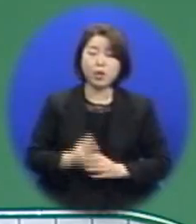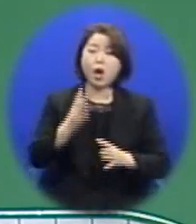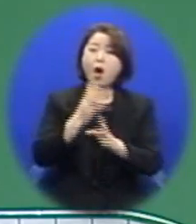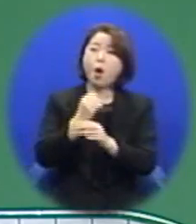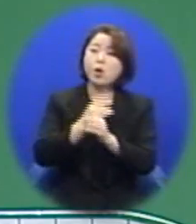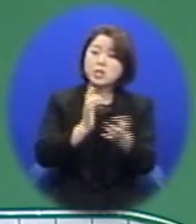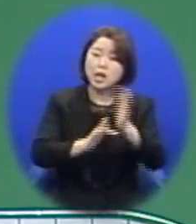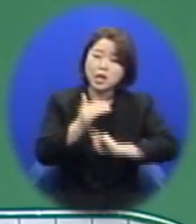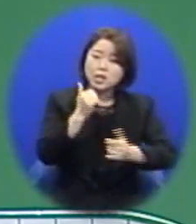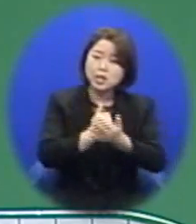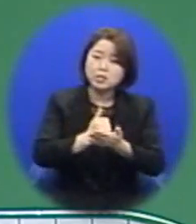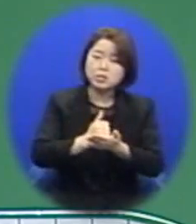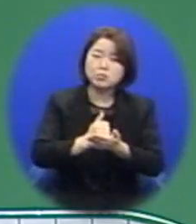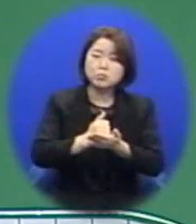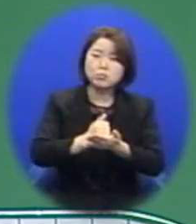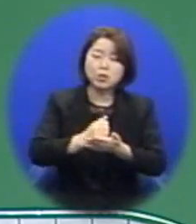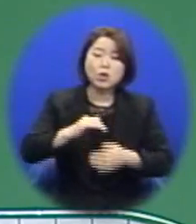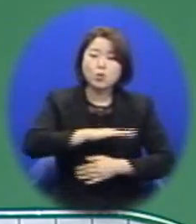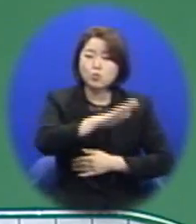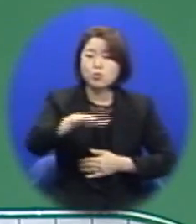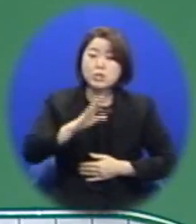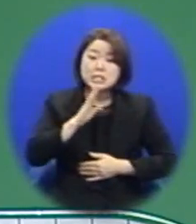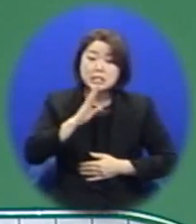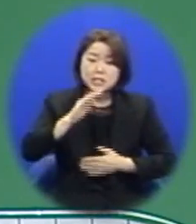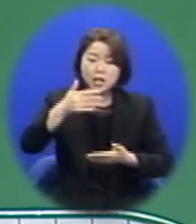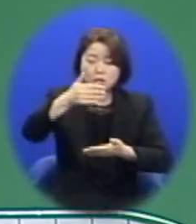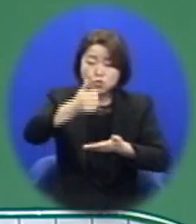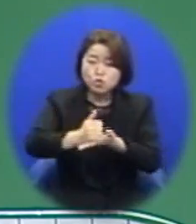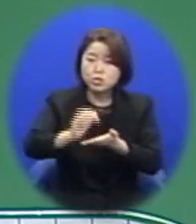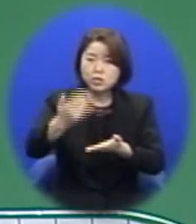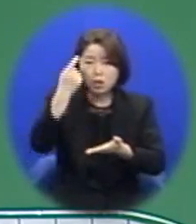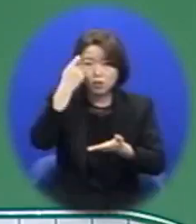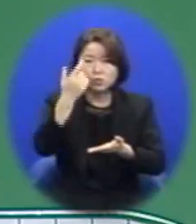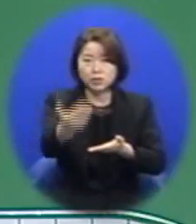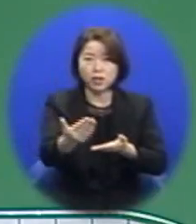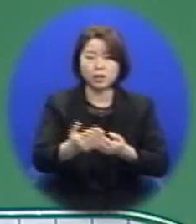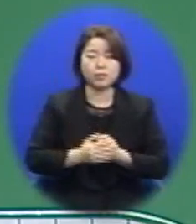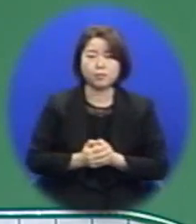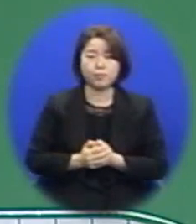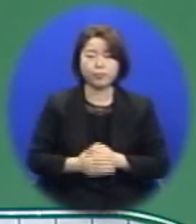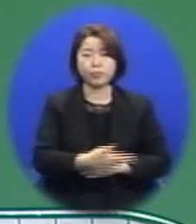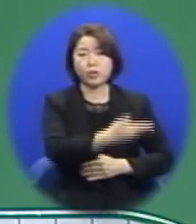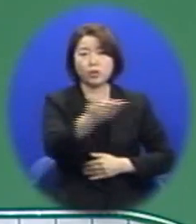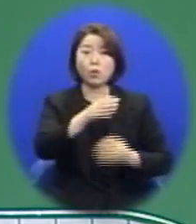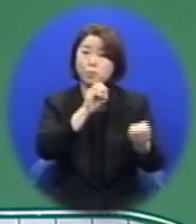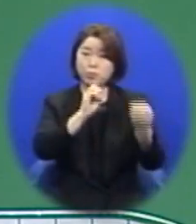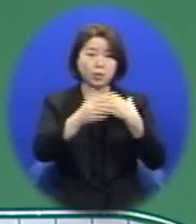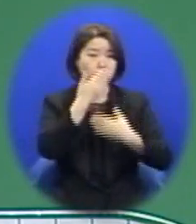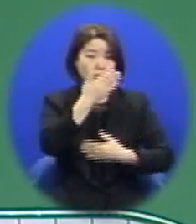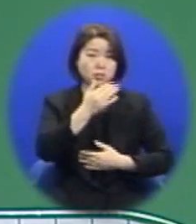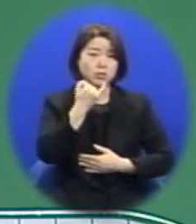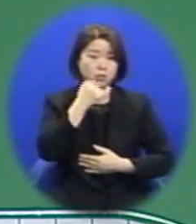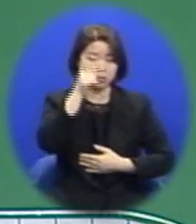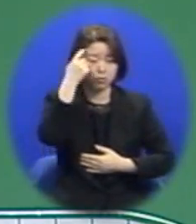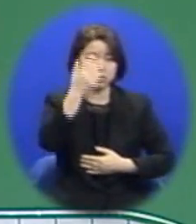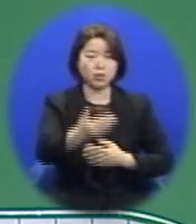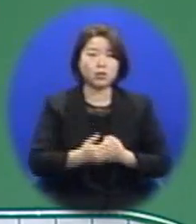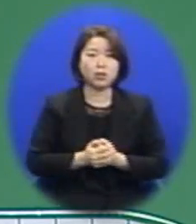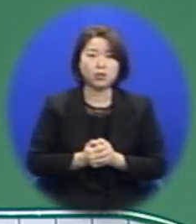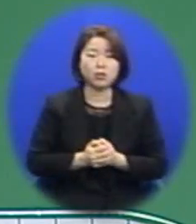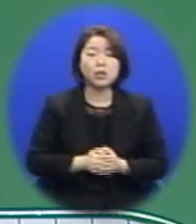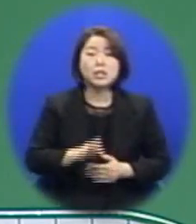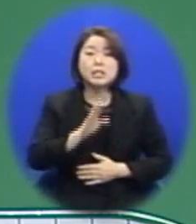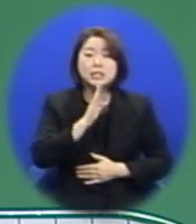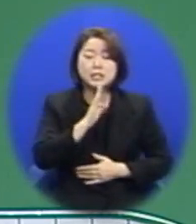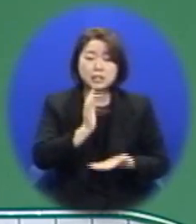언제 예수님이 우리의 진짜 주인이 되셨었느냐? 여러분 대답하실 수 있어야 돼요. 진짜